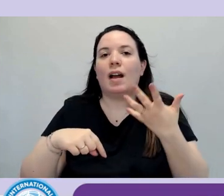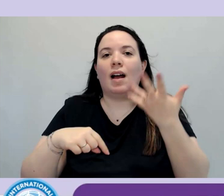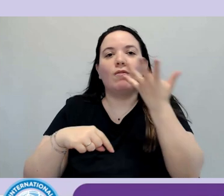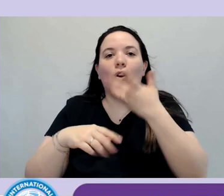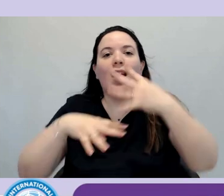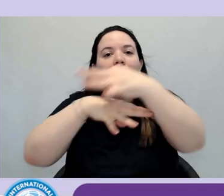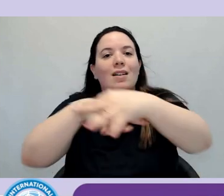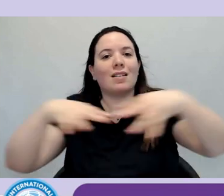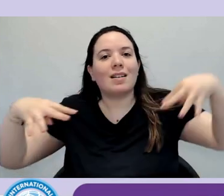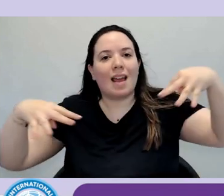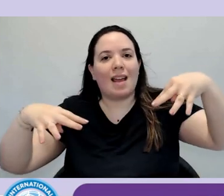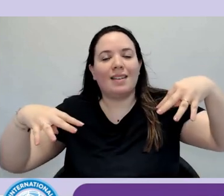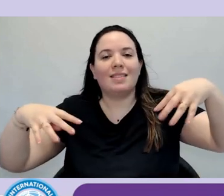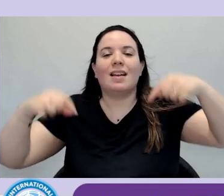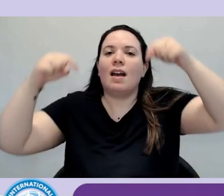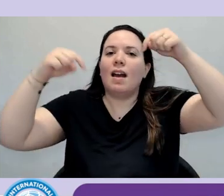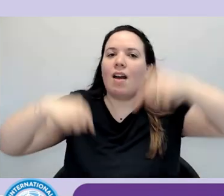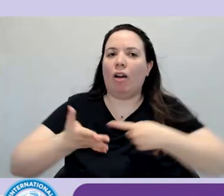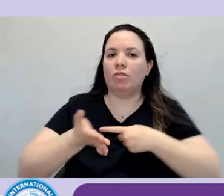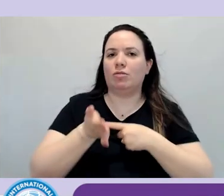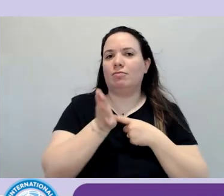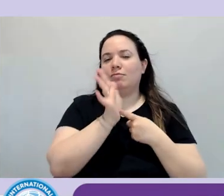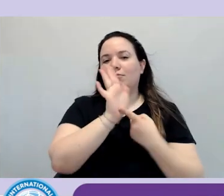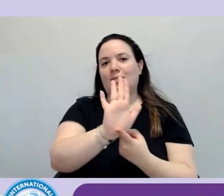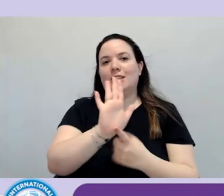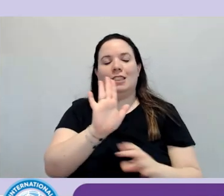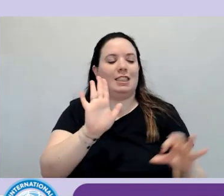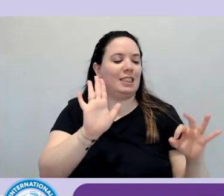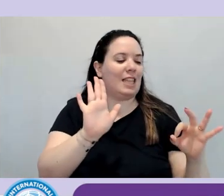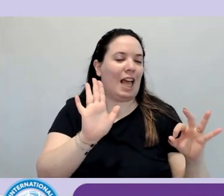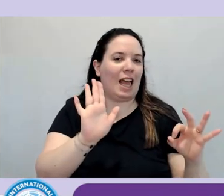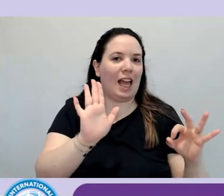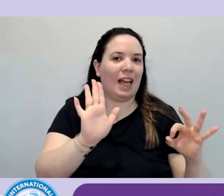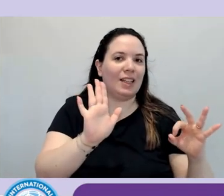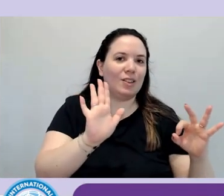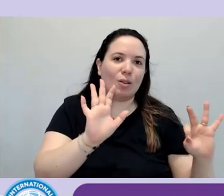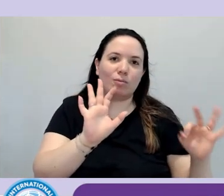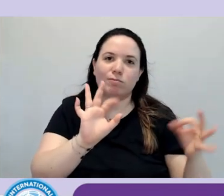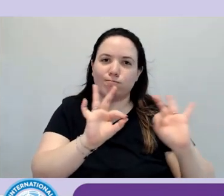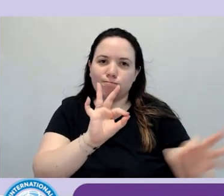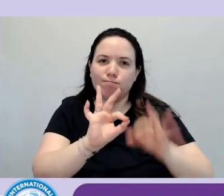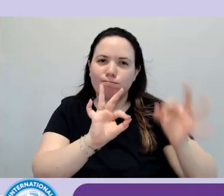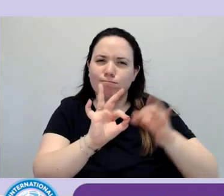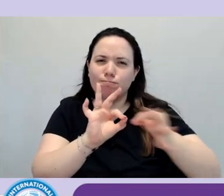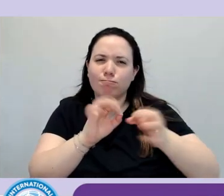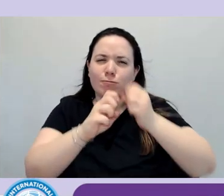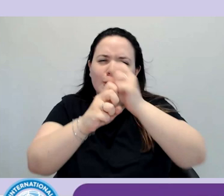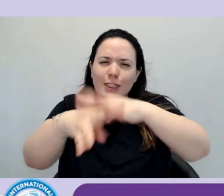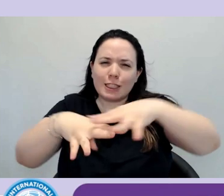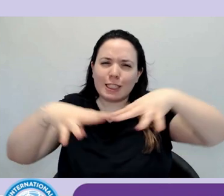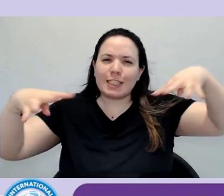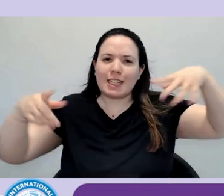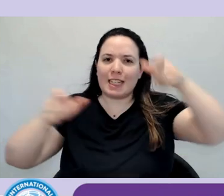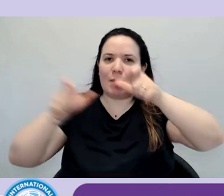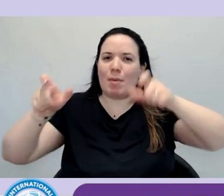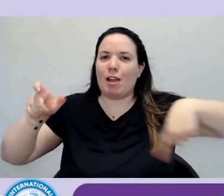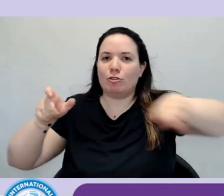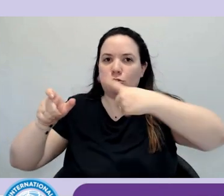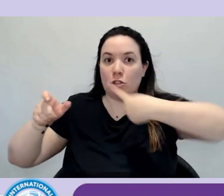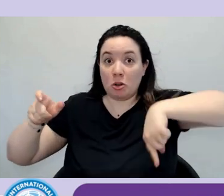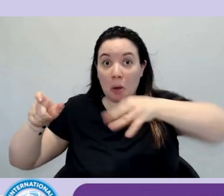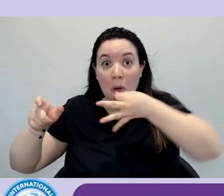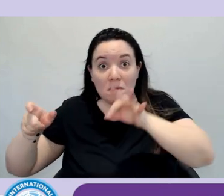di voler far rete e noi oggi abbiamo dimostrato che da zero abbiamo fatto una rete una rete di persone noi che stiamo